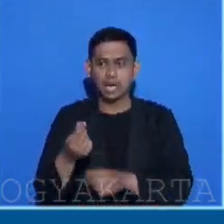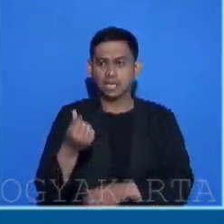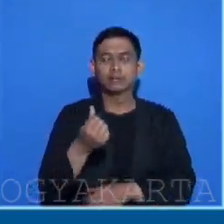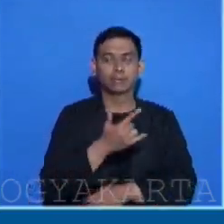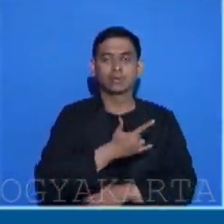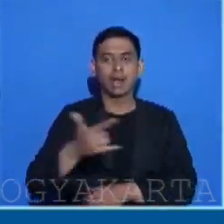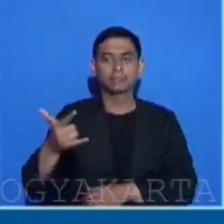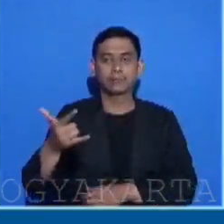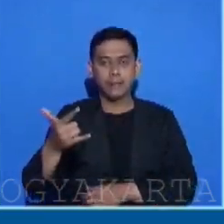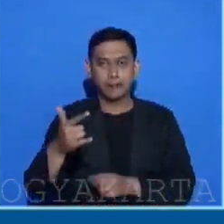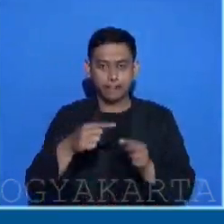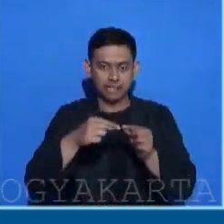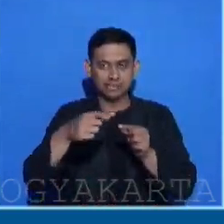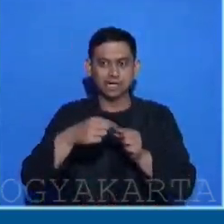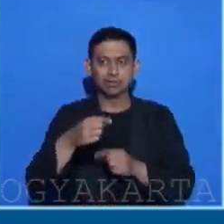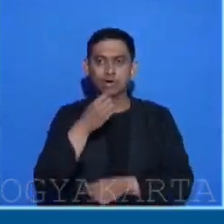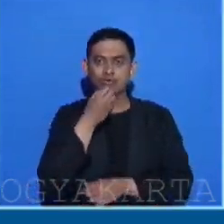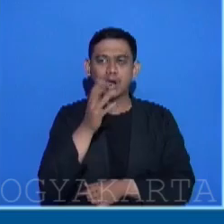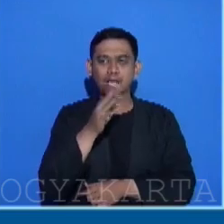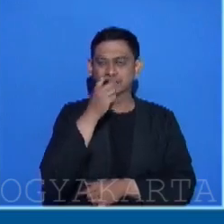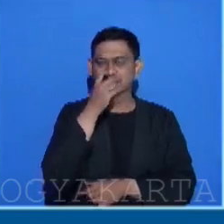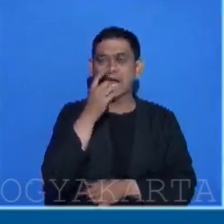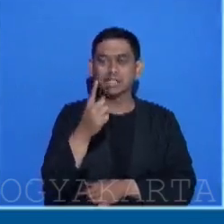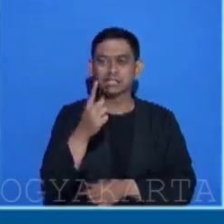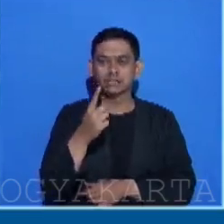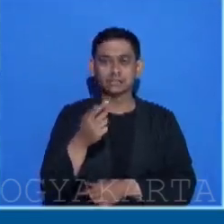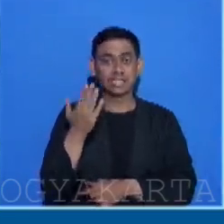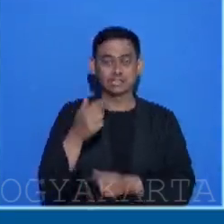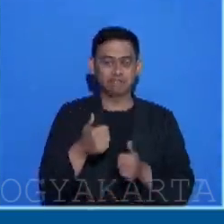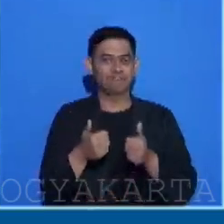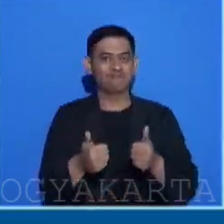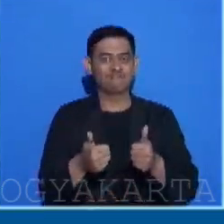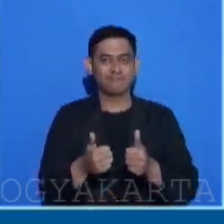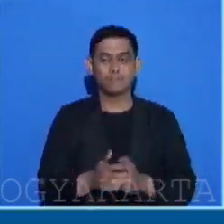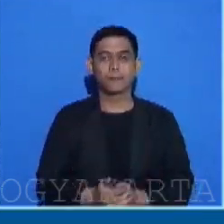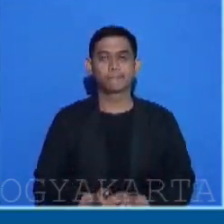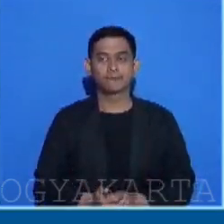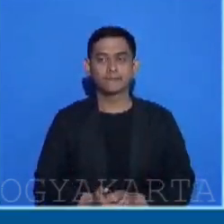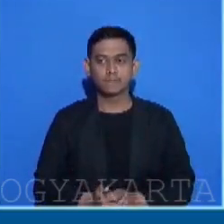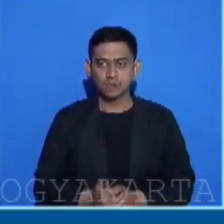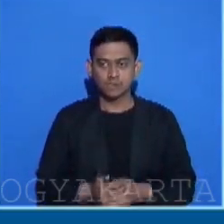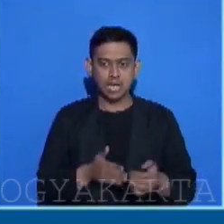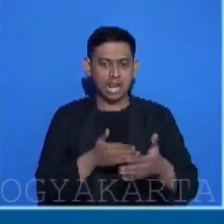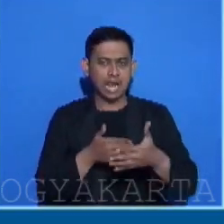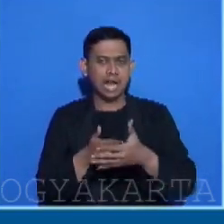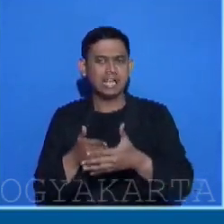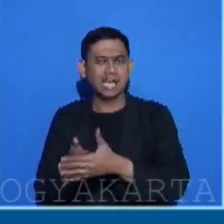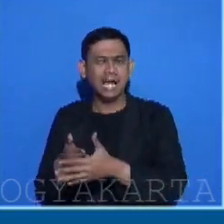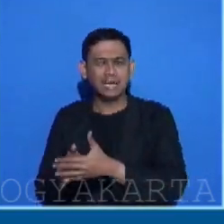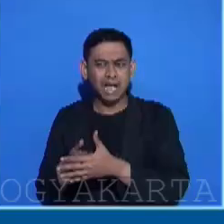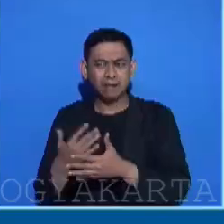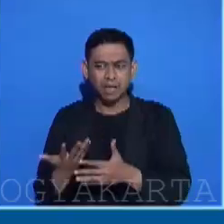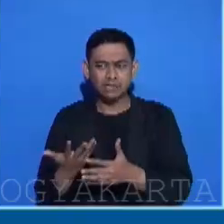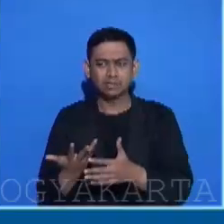sudahang ug ngadahi werni Ijem ingkang seger Lan pangipun mboten atos setunggaling pepalang ingkang dipun adepi dening